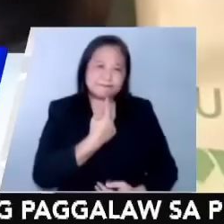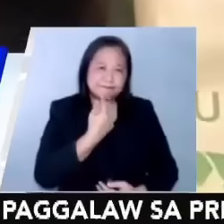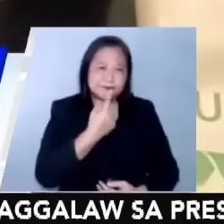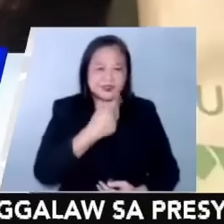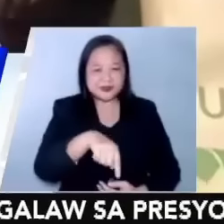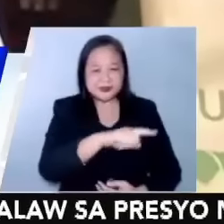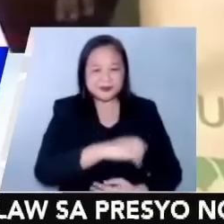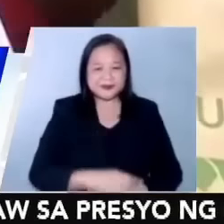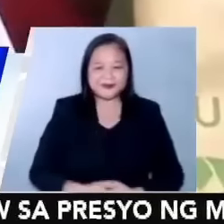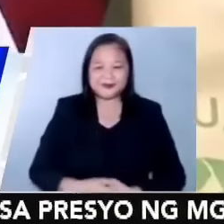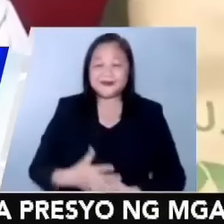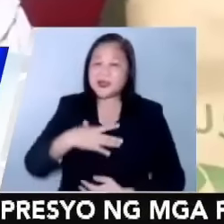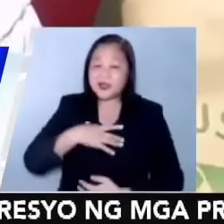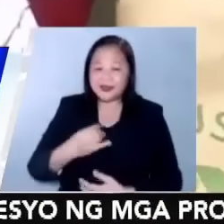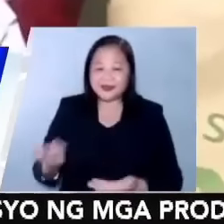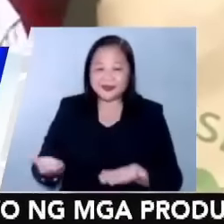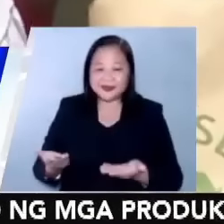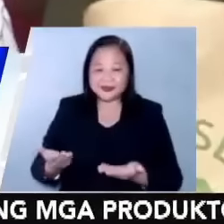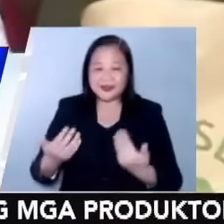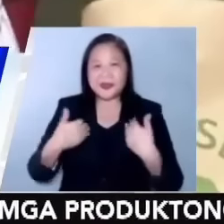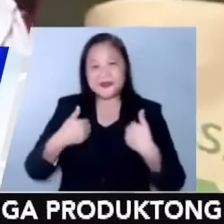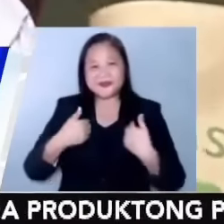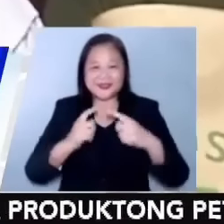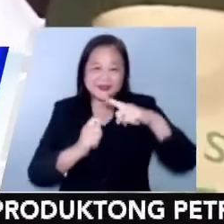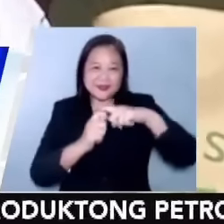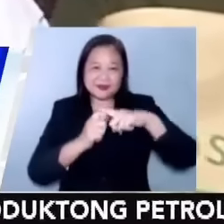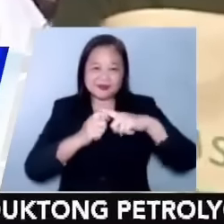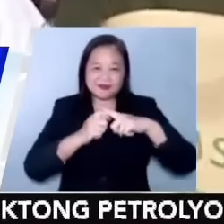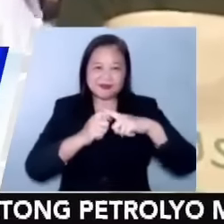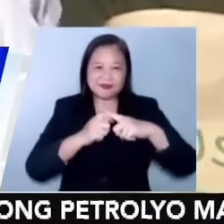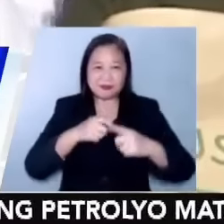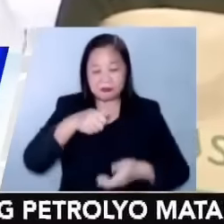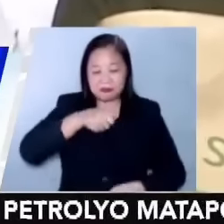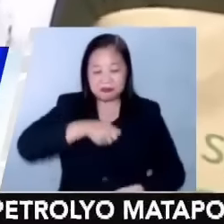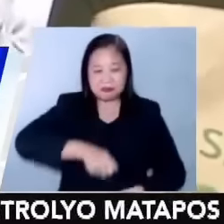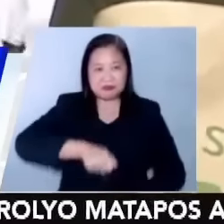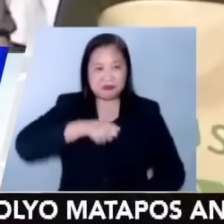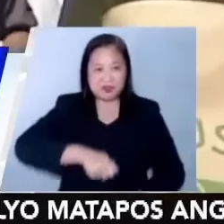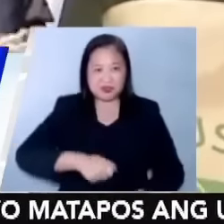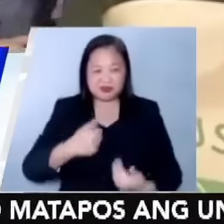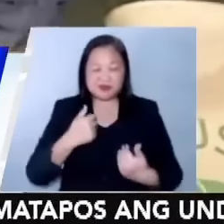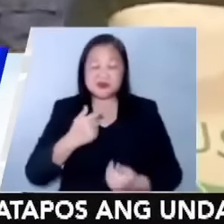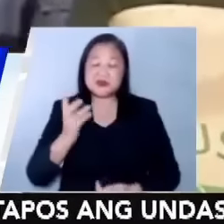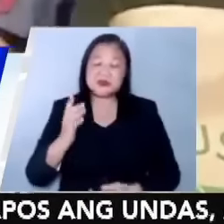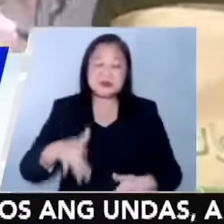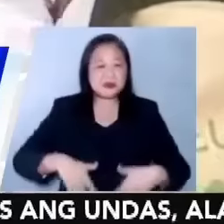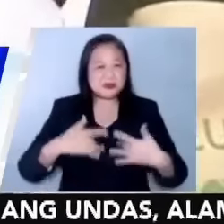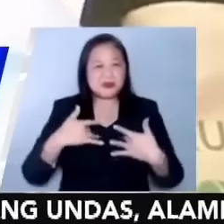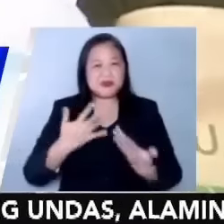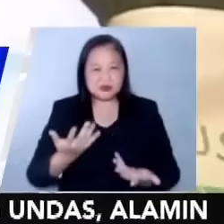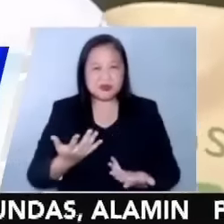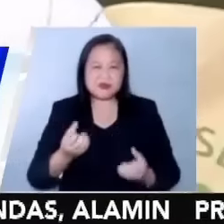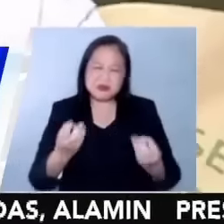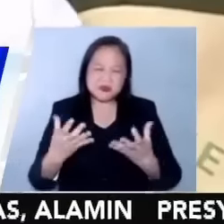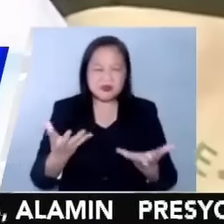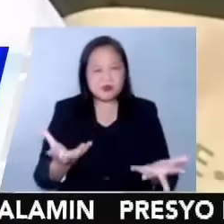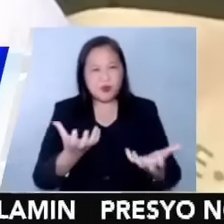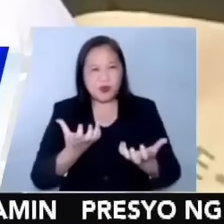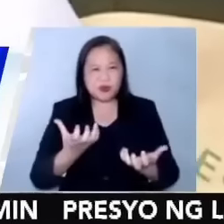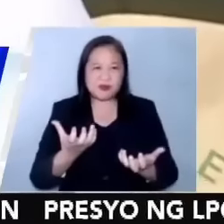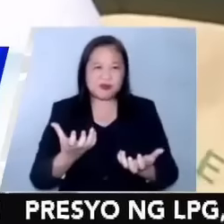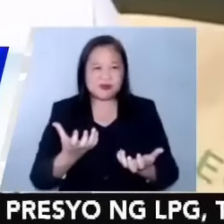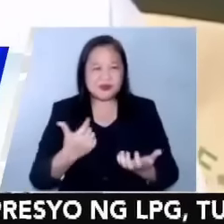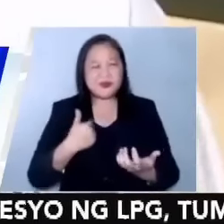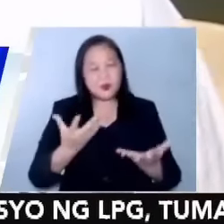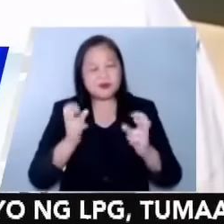ganito yung pa-t-shirt siya. Nung namatay nga siya, binuhat pa namin siya. Medyo marami siyang gusto. Gusto niya rin to yung dadalawin siya